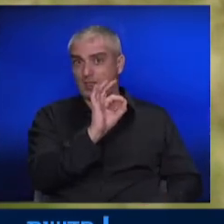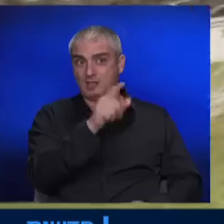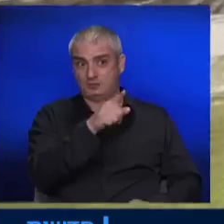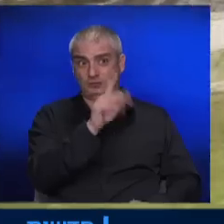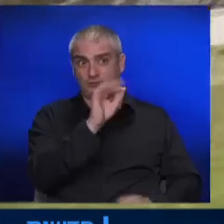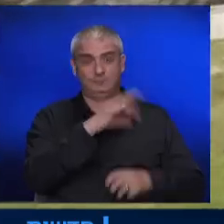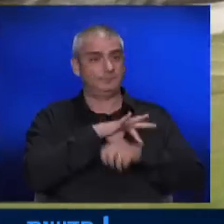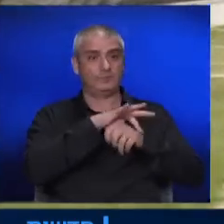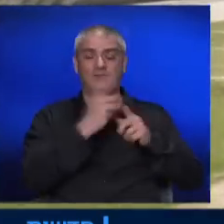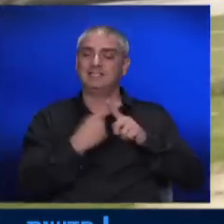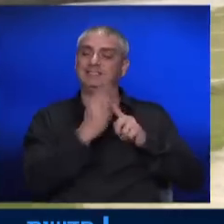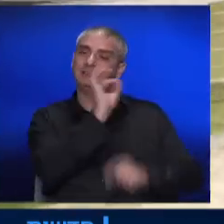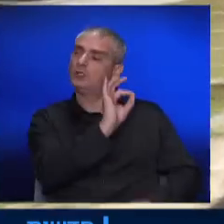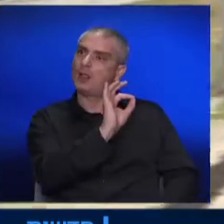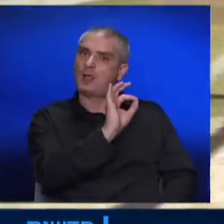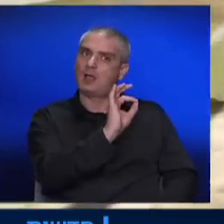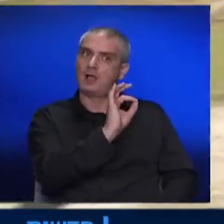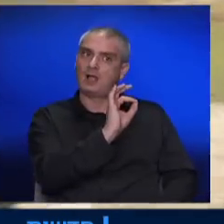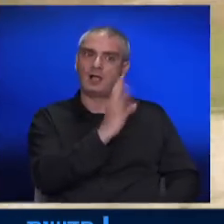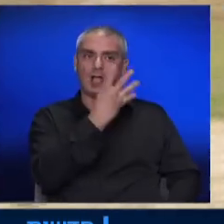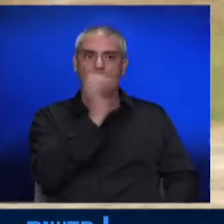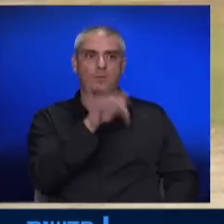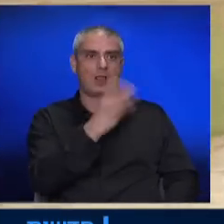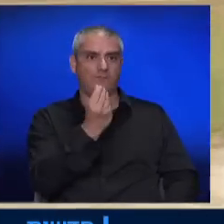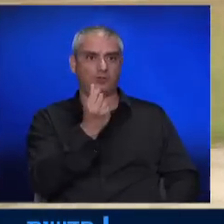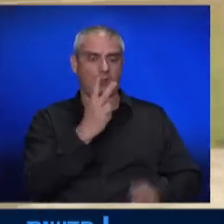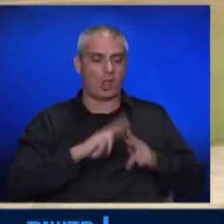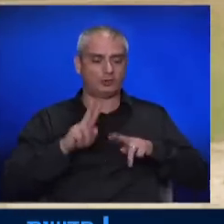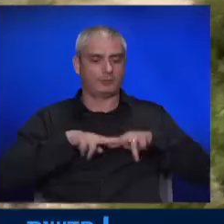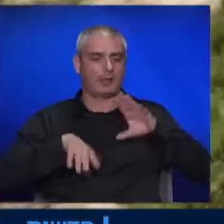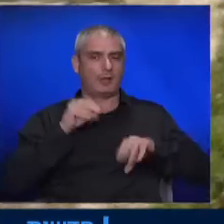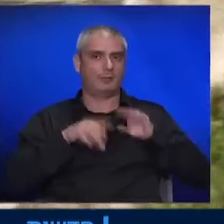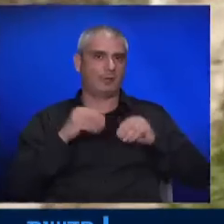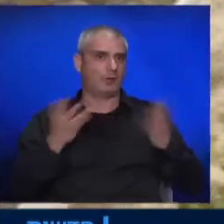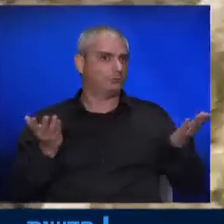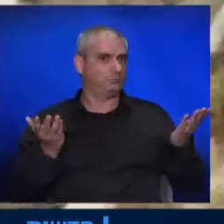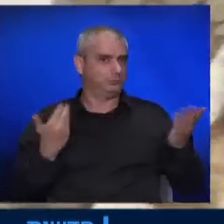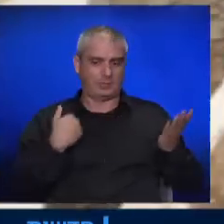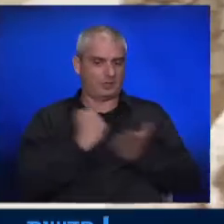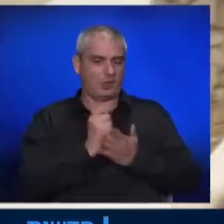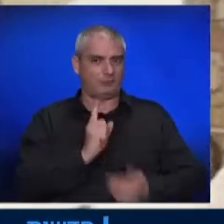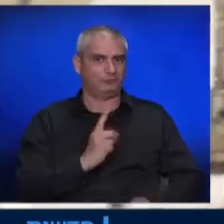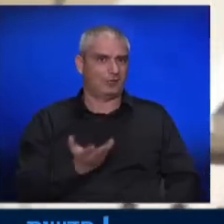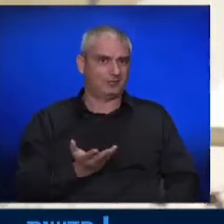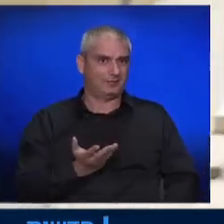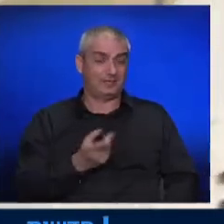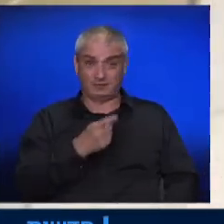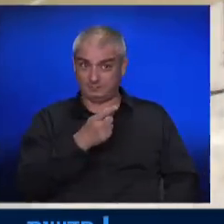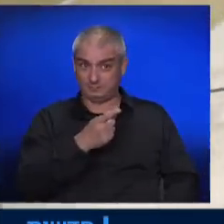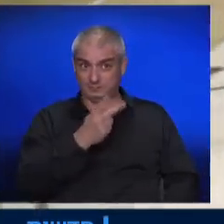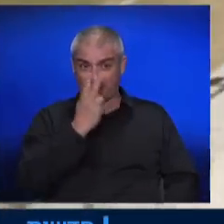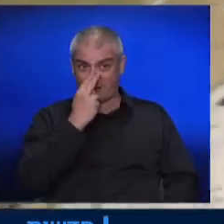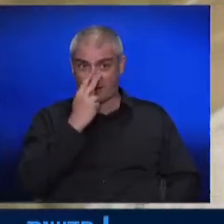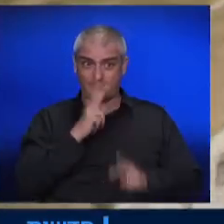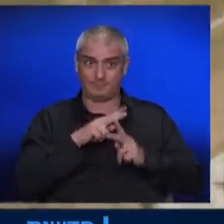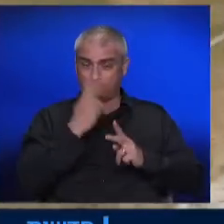הגיש שלך 400 אלף שקל חודשיים אחרי הבחירות. אני לא אשרתי את זה. ואז מנסים כאילו